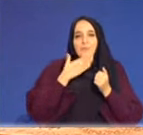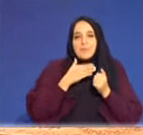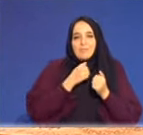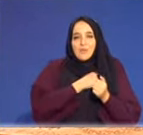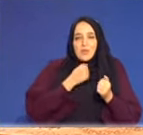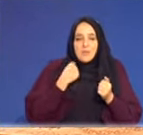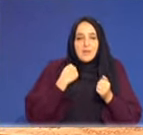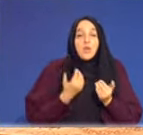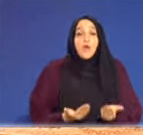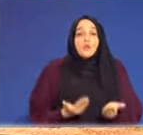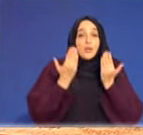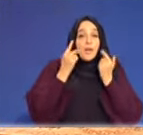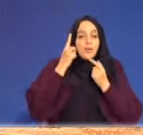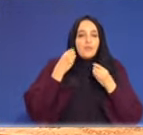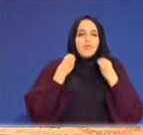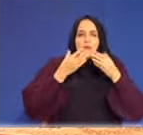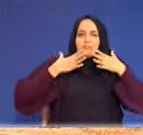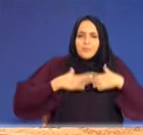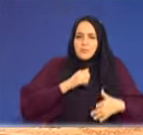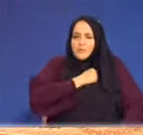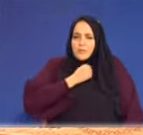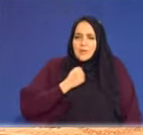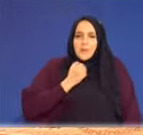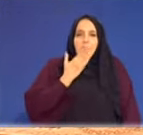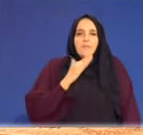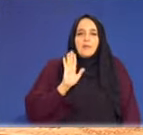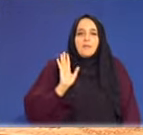شاء الله نسأل الله أن يلبسه ثوب الصحة والعافية.